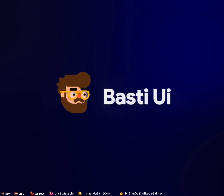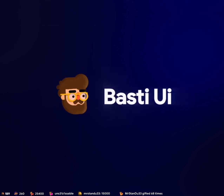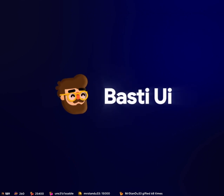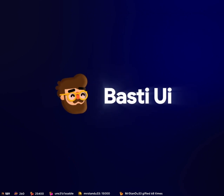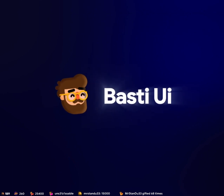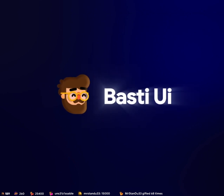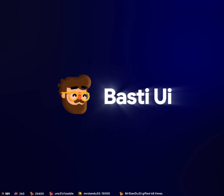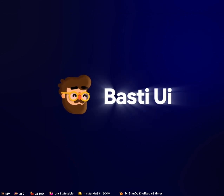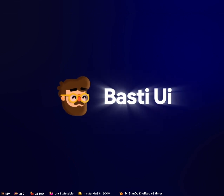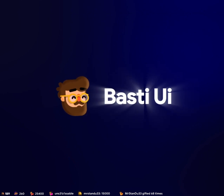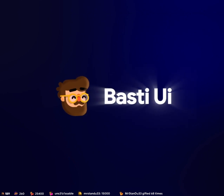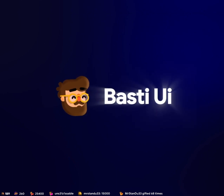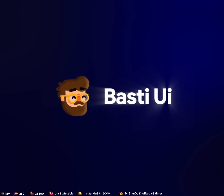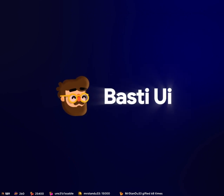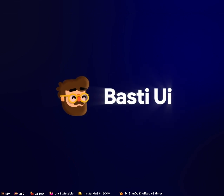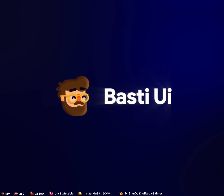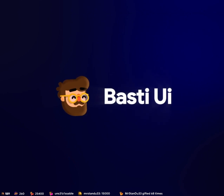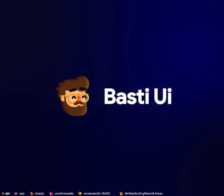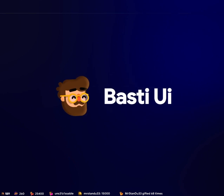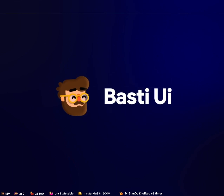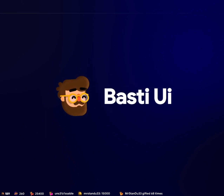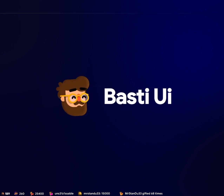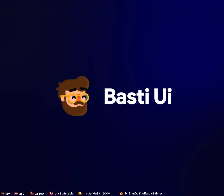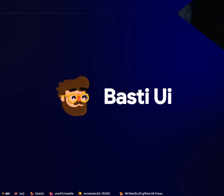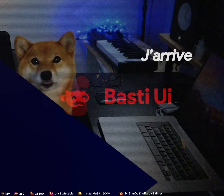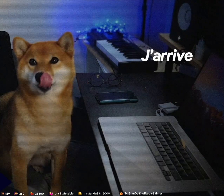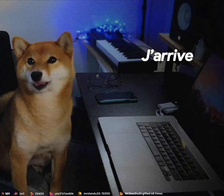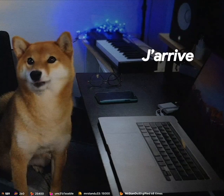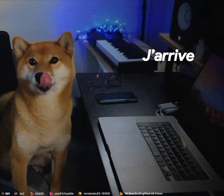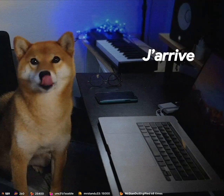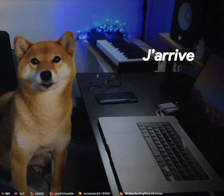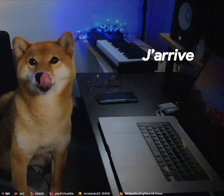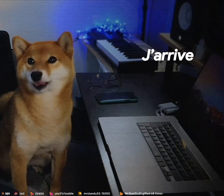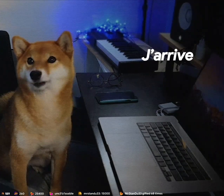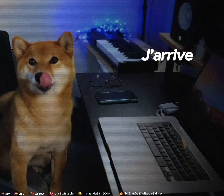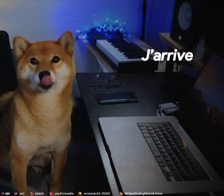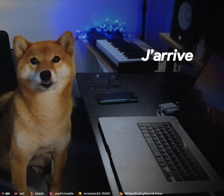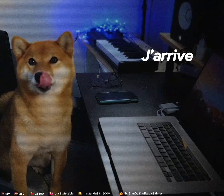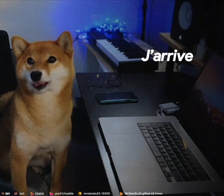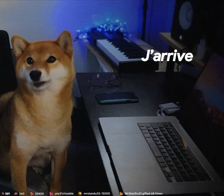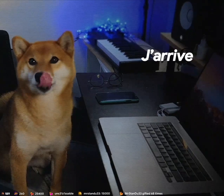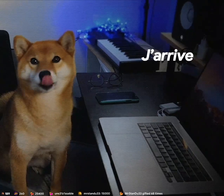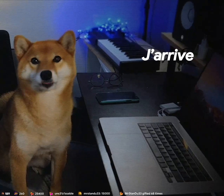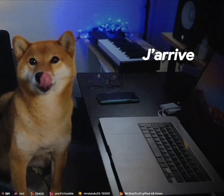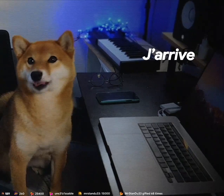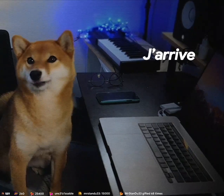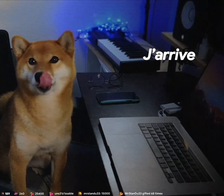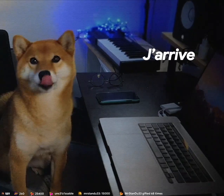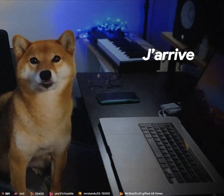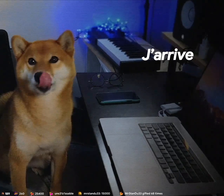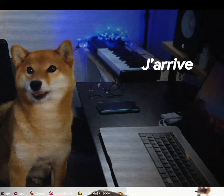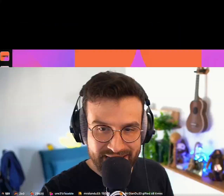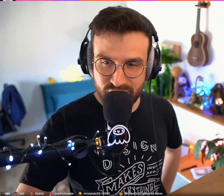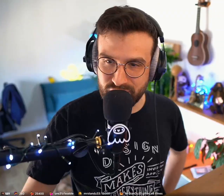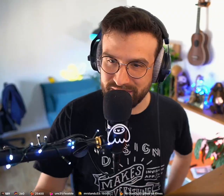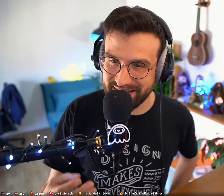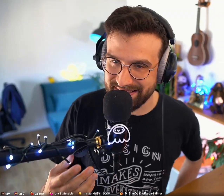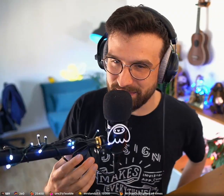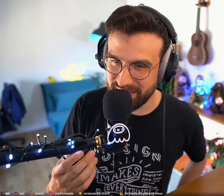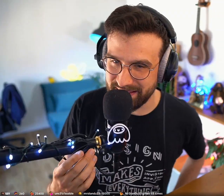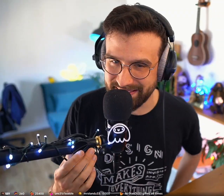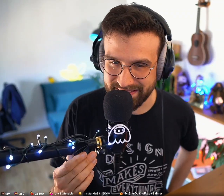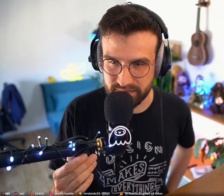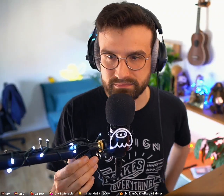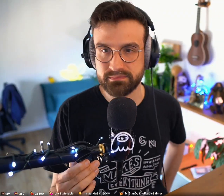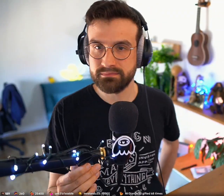Tacless, salut Mademoiselle Martins, salut tout le monde. J'espère que vous êtes prêts à voir un petit peu les nouveautés